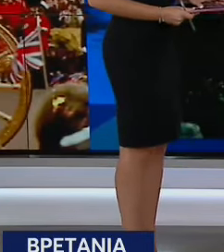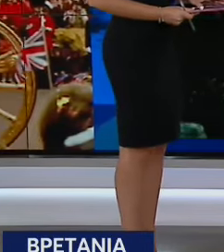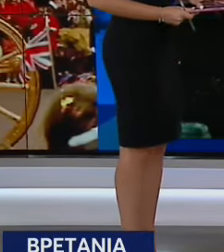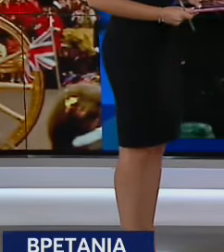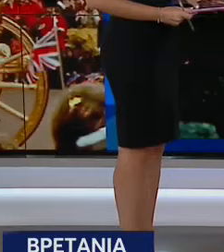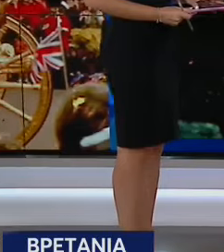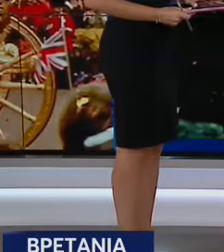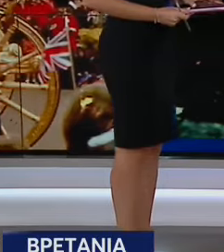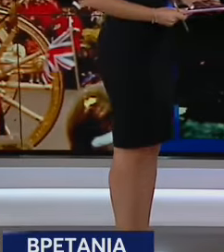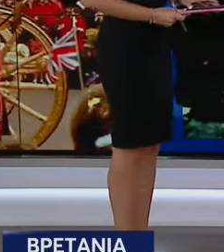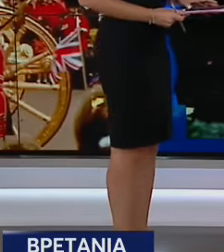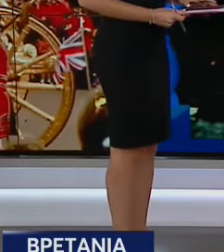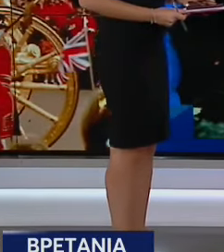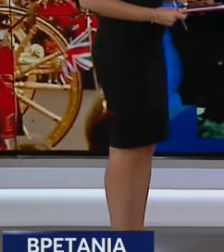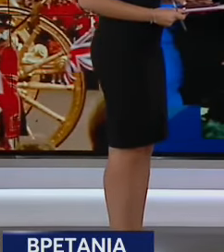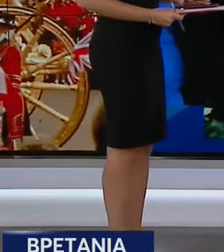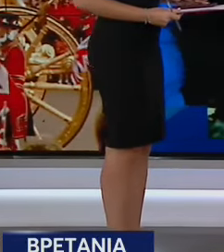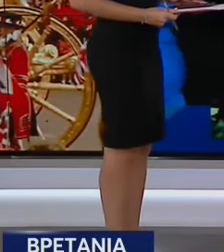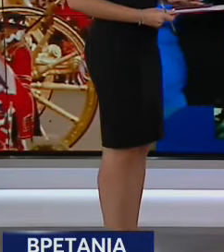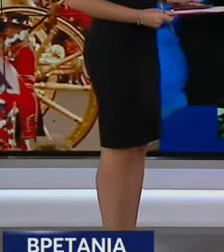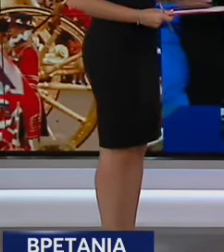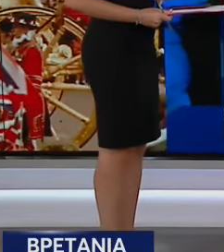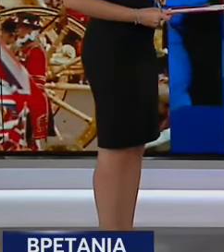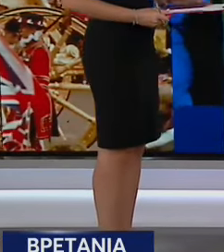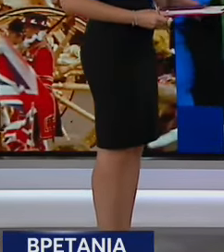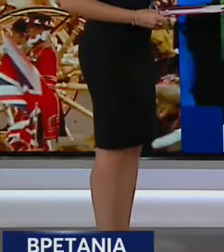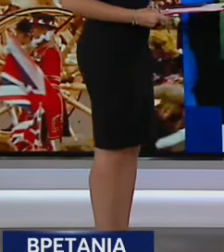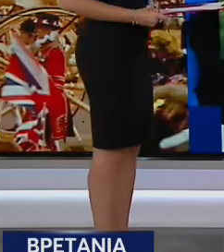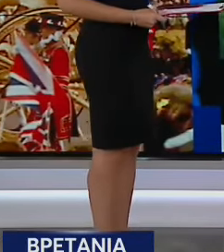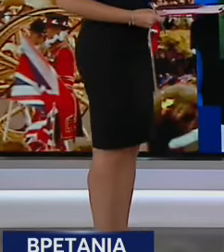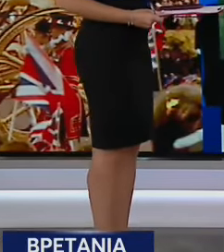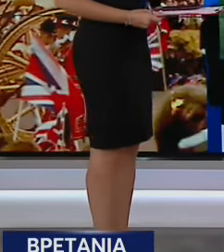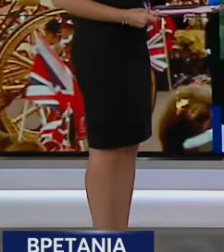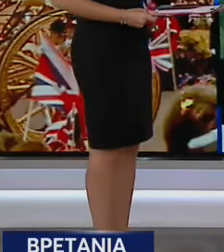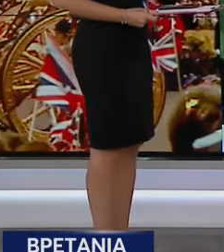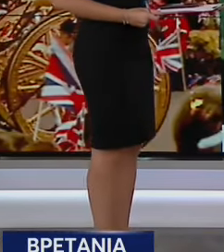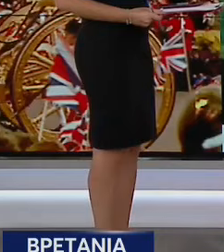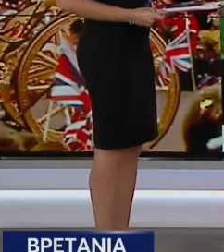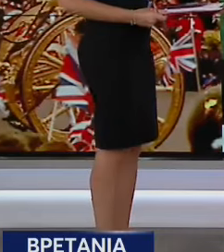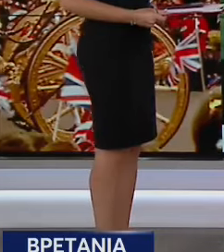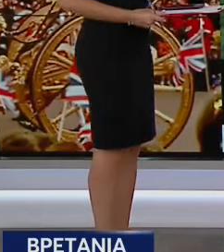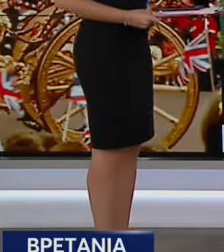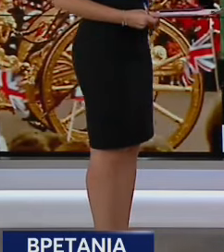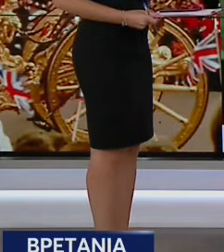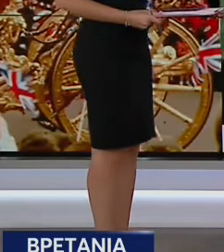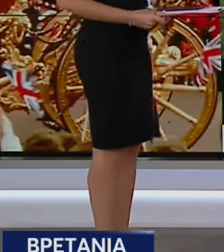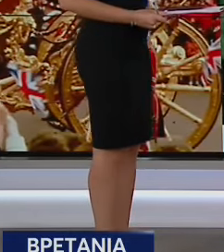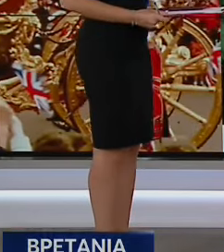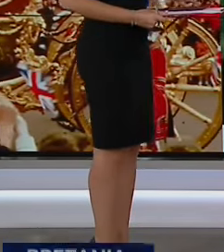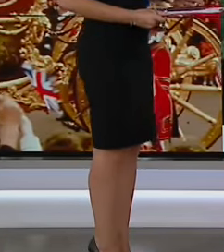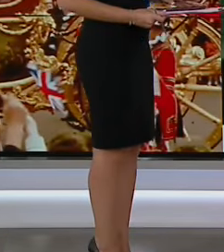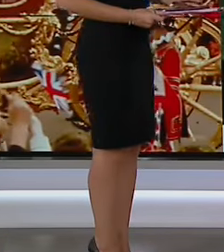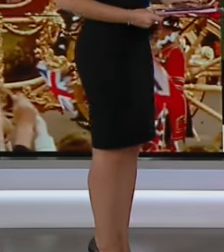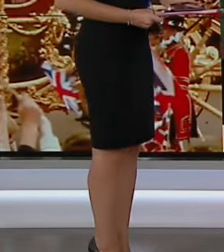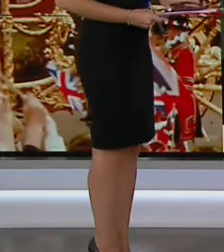την αρμόδια Επιτροπή Ενθρόνησης και θα ακολουθήσει η διαδικασία με την επίσημη ανακήρυξη σε εξωτερικό. Τι περιμένουμε χώρο να πει σήμερα το βράδυ